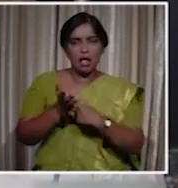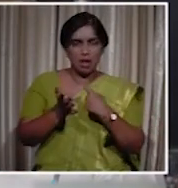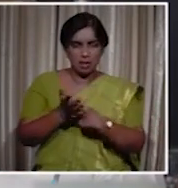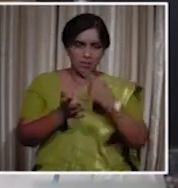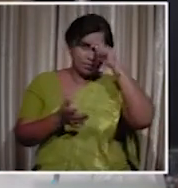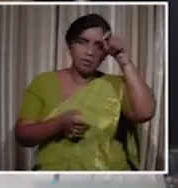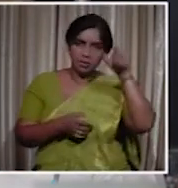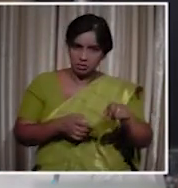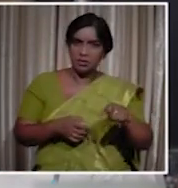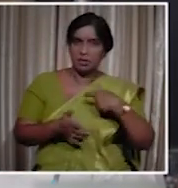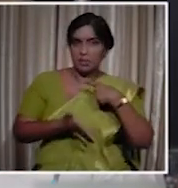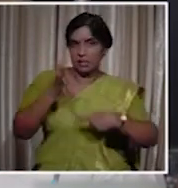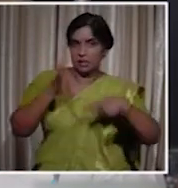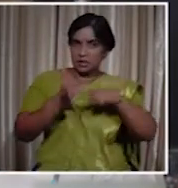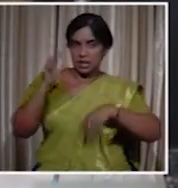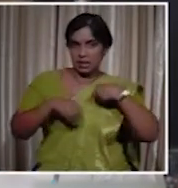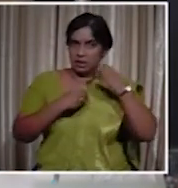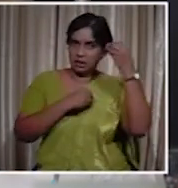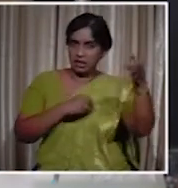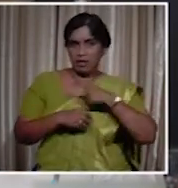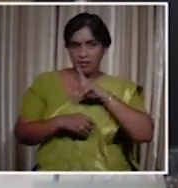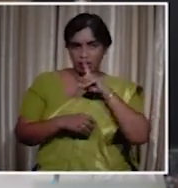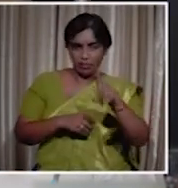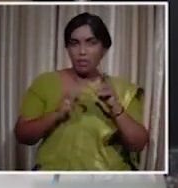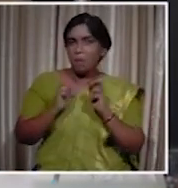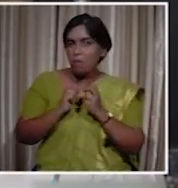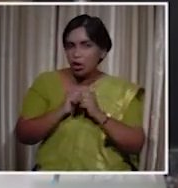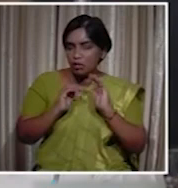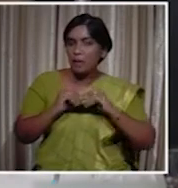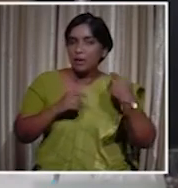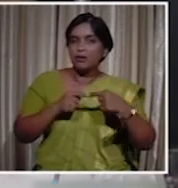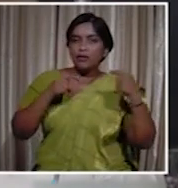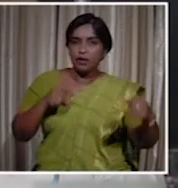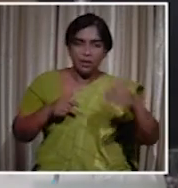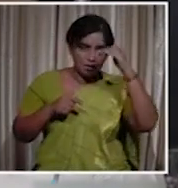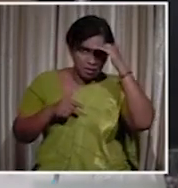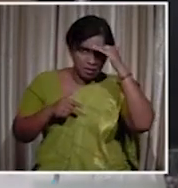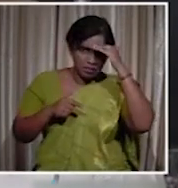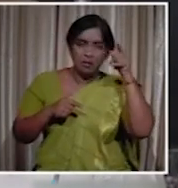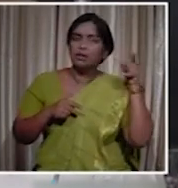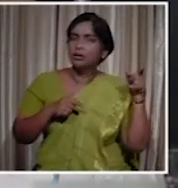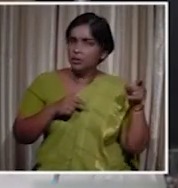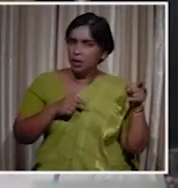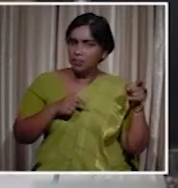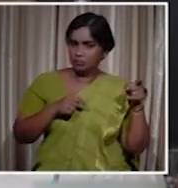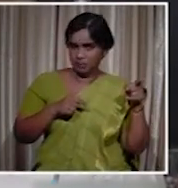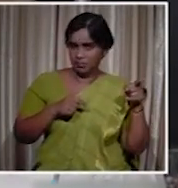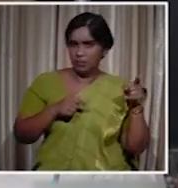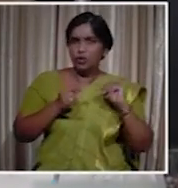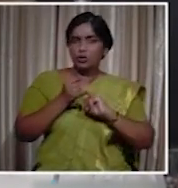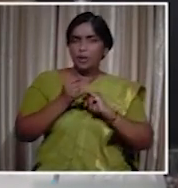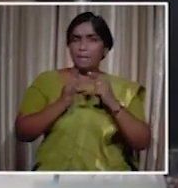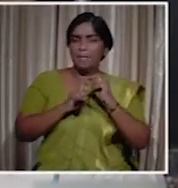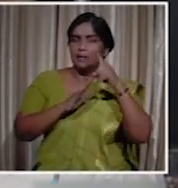පිටියේ මැතිතුමාට මම ඡන්දෙ දෙනවා කියලා. එතන උනේ අවුල මොකද්ද කියලා ඊට පස්සේ විපක්ෂ නායකතුමයි මං හිතන්නේ මේ මෙතනදී සුසිර්